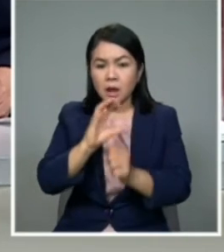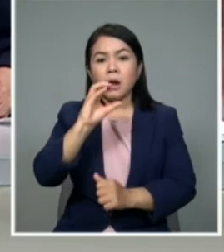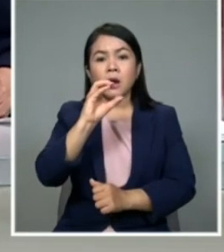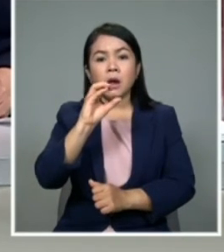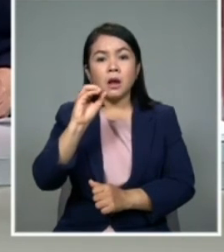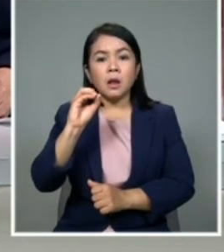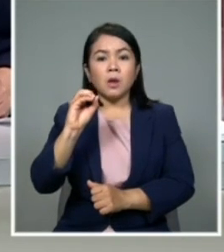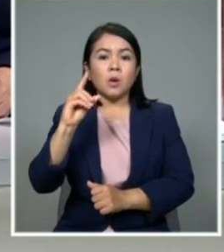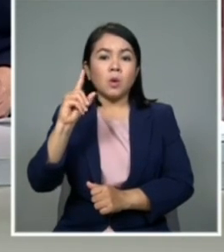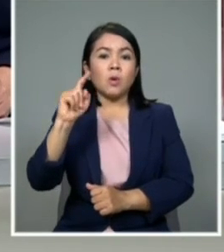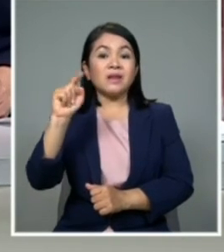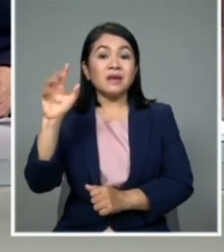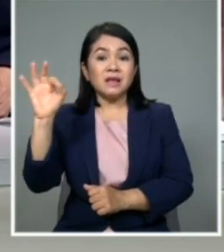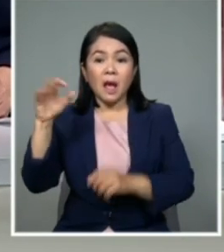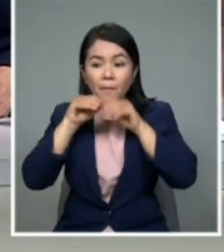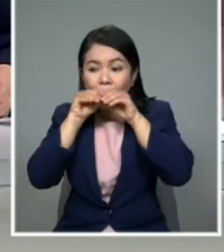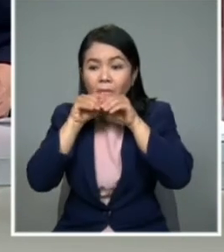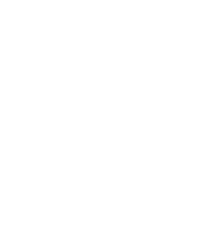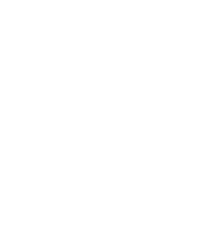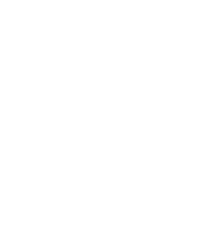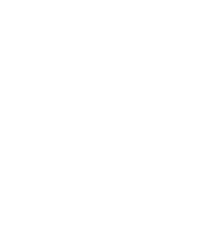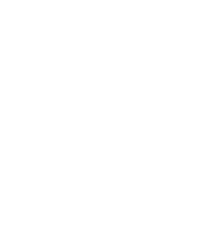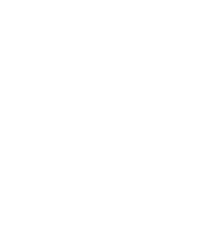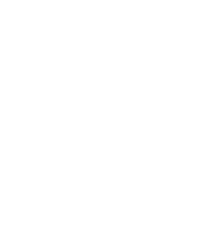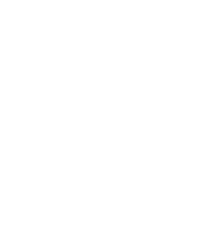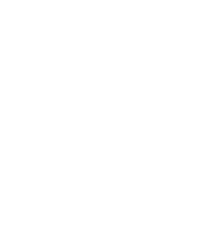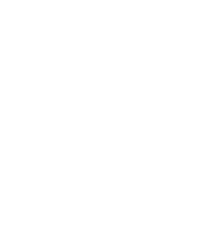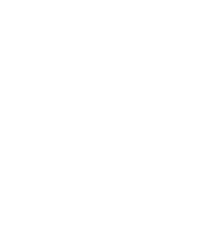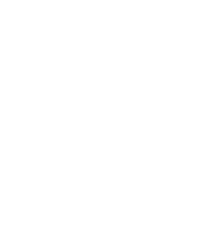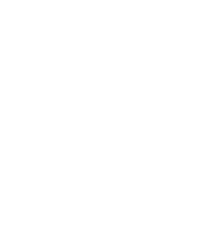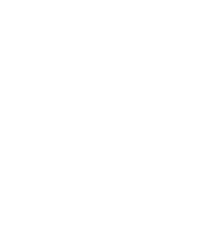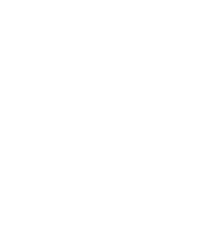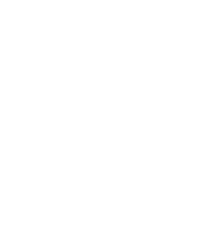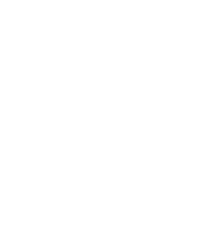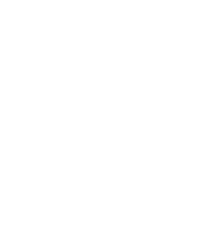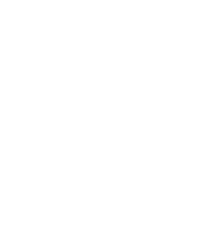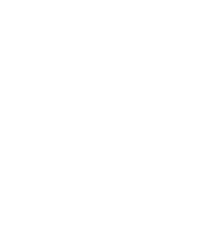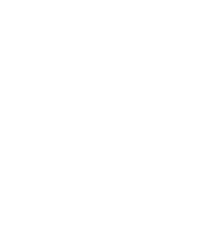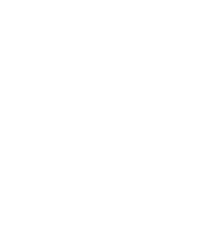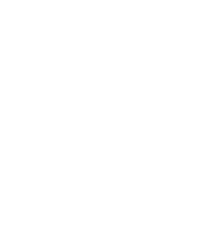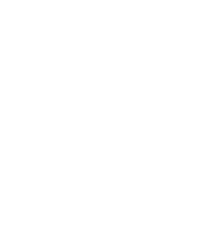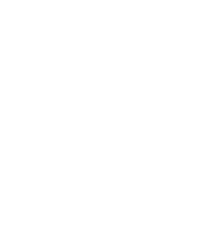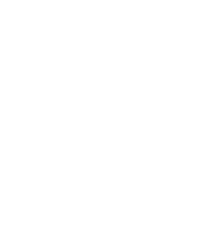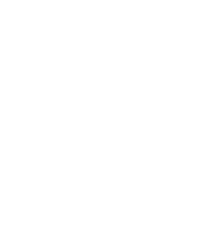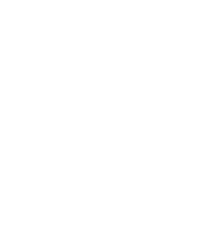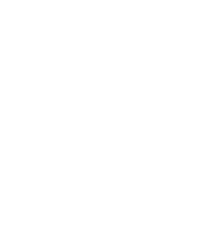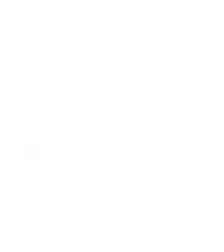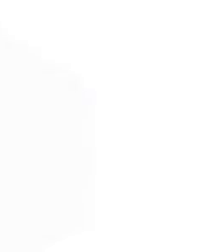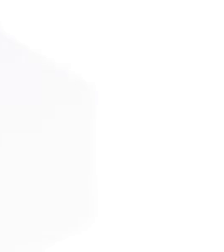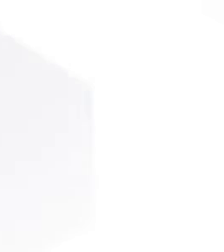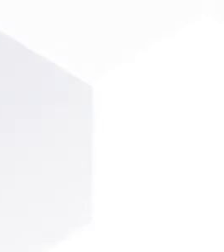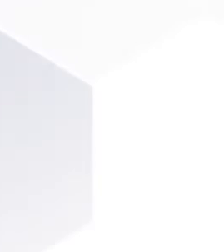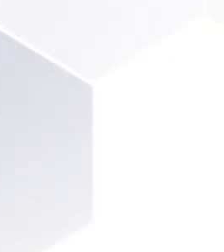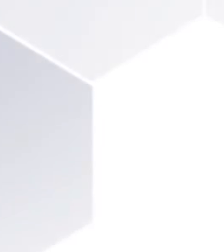เป็นแพนเดมิกหรือว่าการระบาดครั้งใหญ่ทั่วโลกนั่นเองครับ ขอบคุณที่รับชม TNN ช่อง16ค่ะและถ้าไม่อยากพลาดการติดตามนะคะอย่าลื